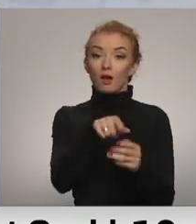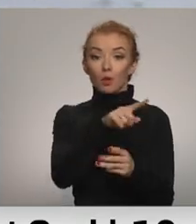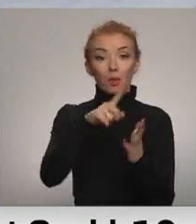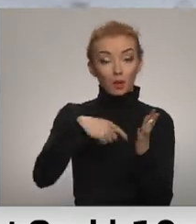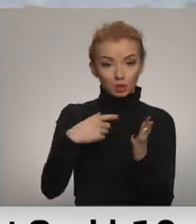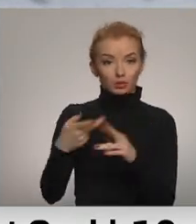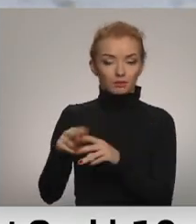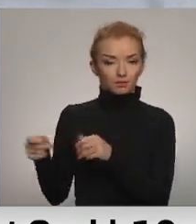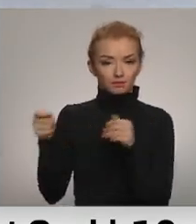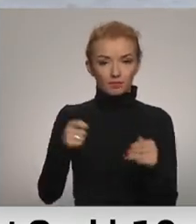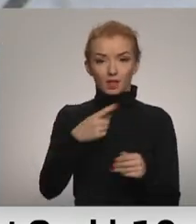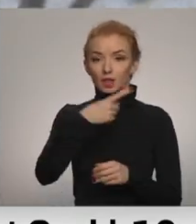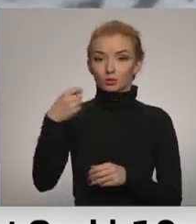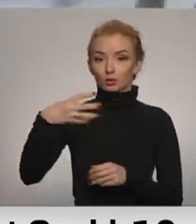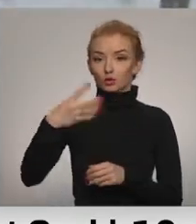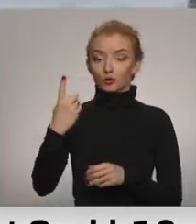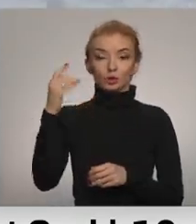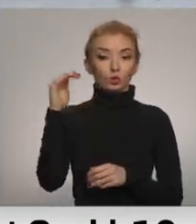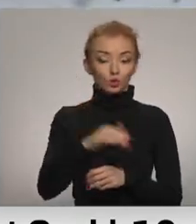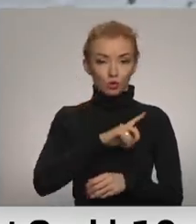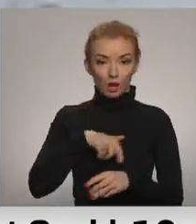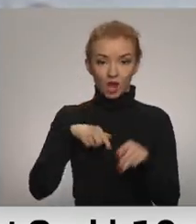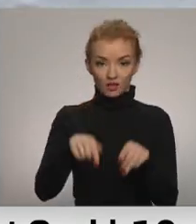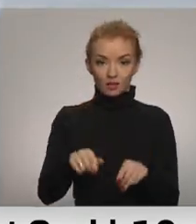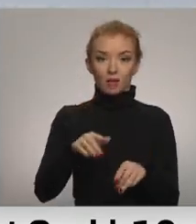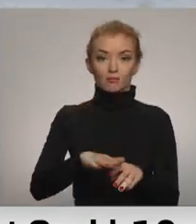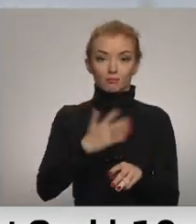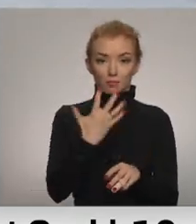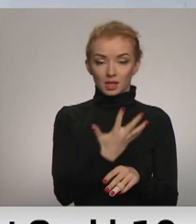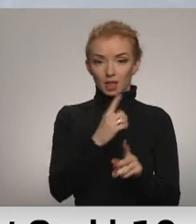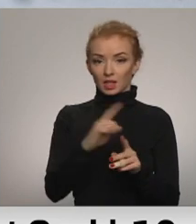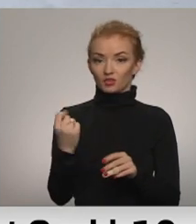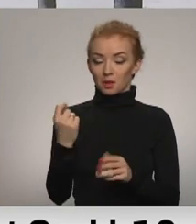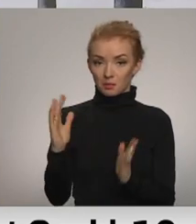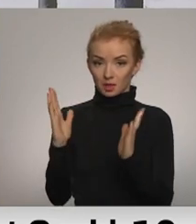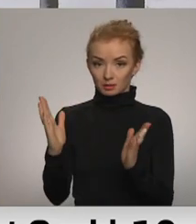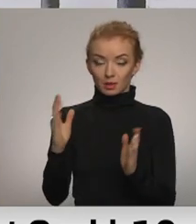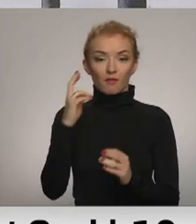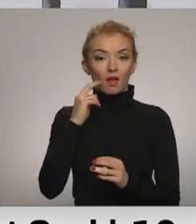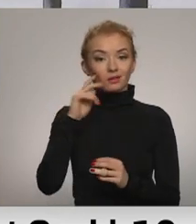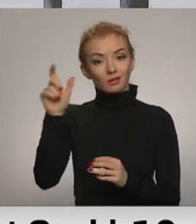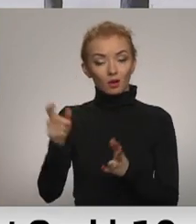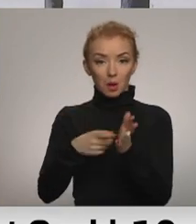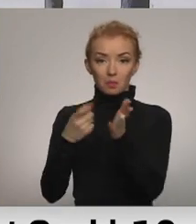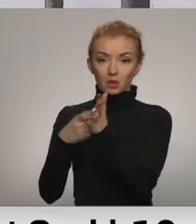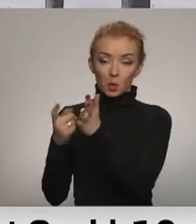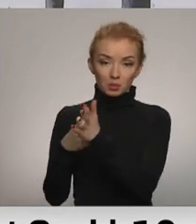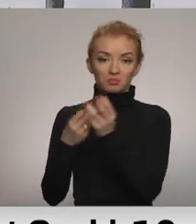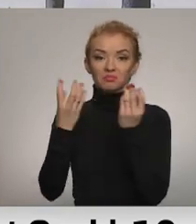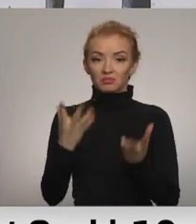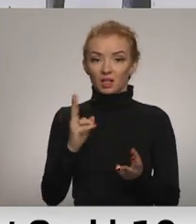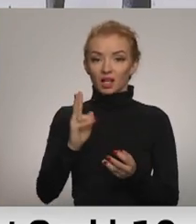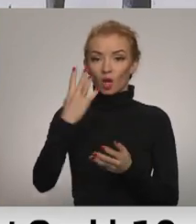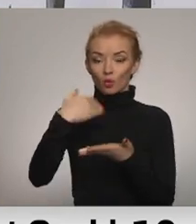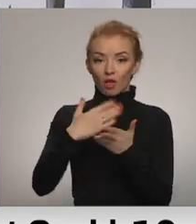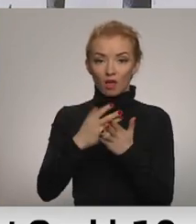ir 141 tūkstotis bērnu vecuma grupā no 5 līdz 11 gadiem. Vecāku aptaujas parāda, ka tikai 4. Daļa